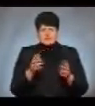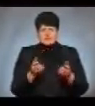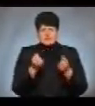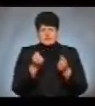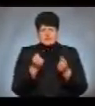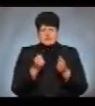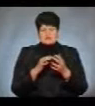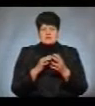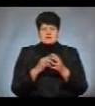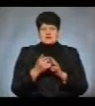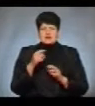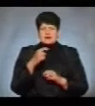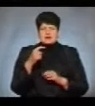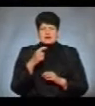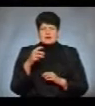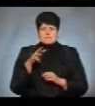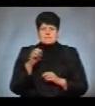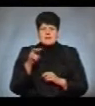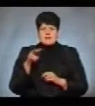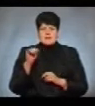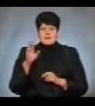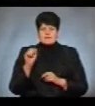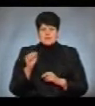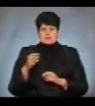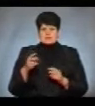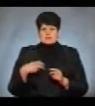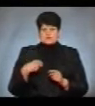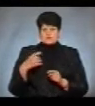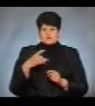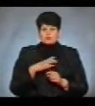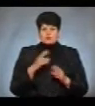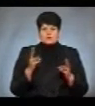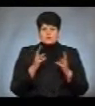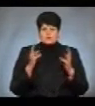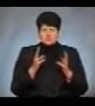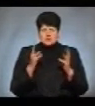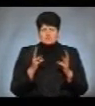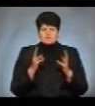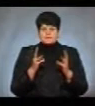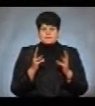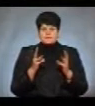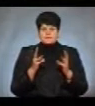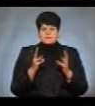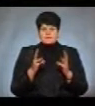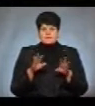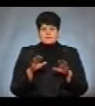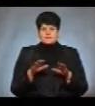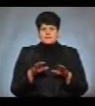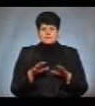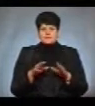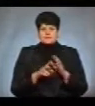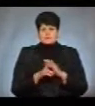В селі Хмелева Заліщицького району відбулася пожежа в пам'яті архітектури місцевого